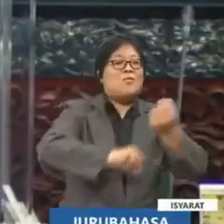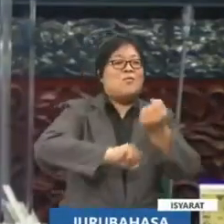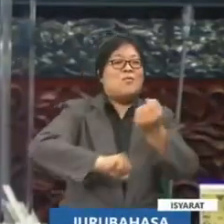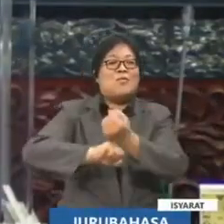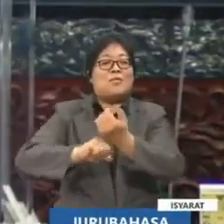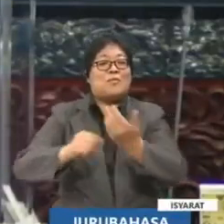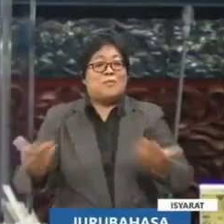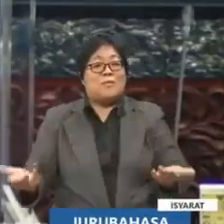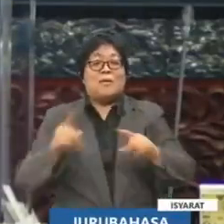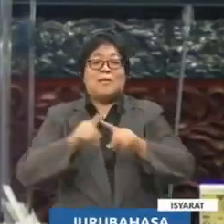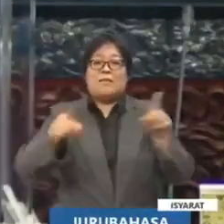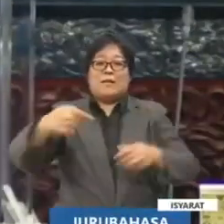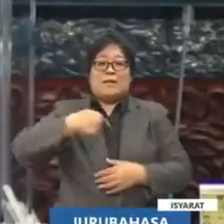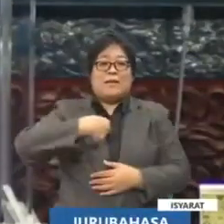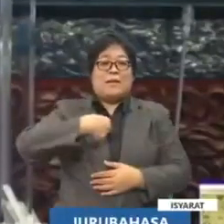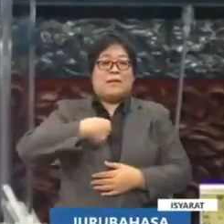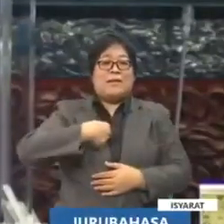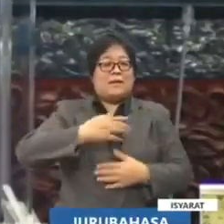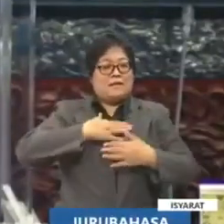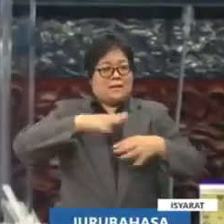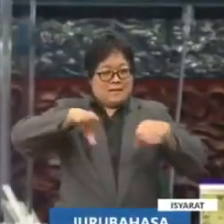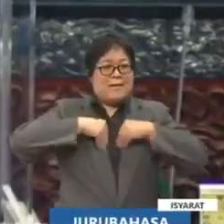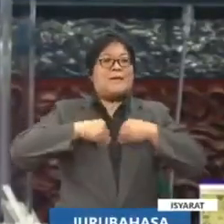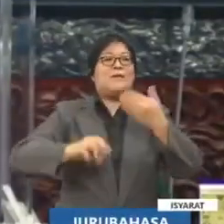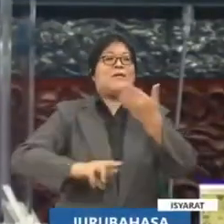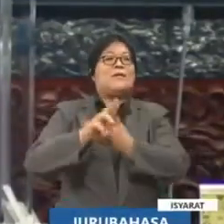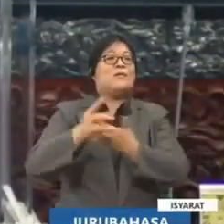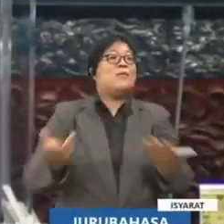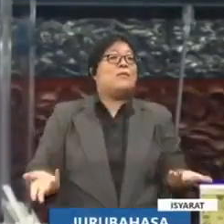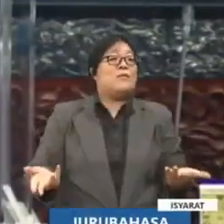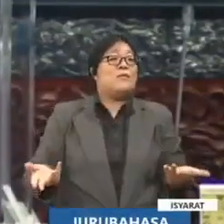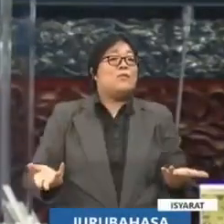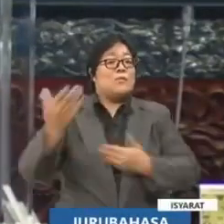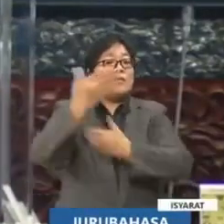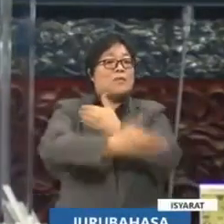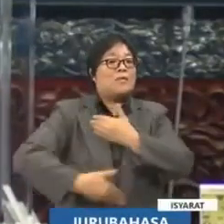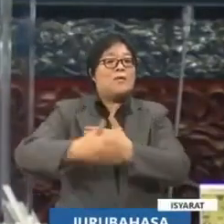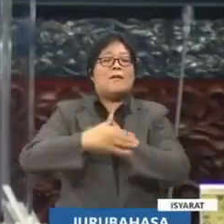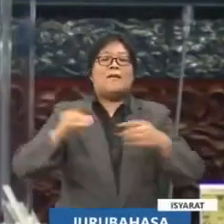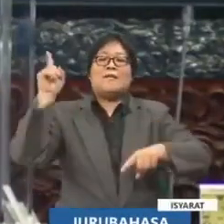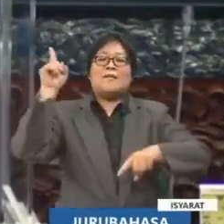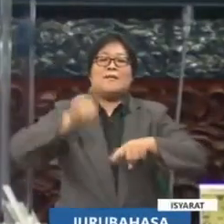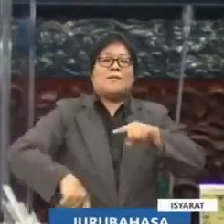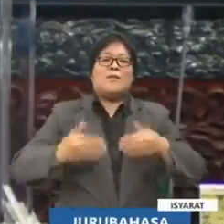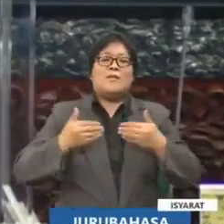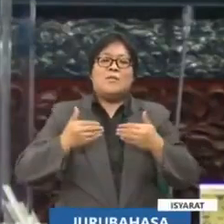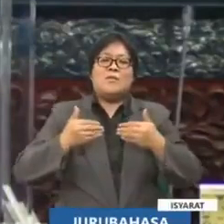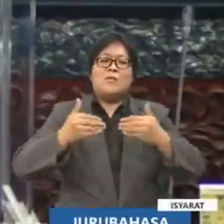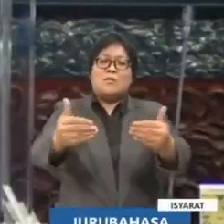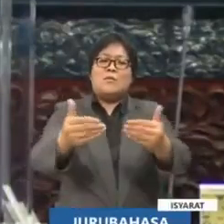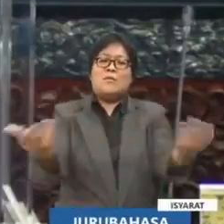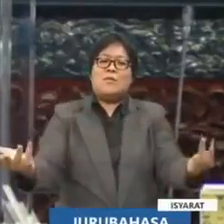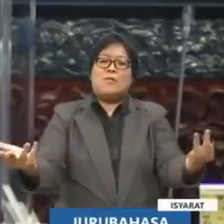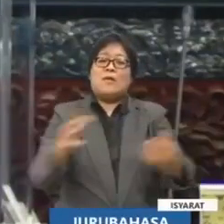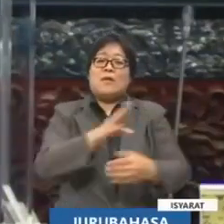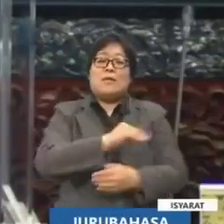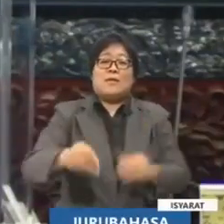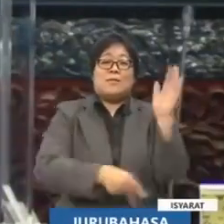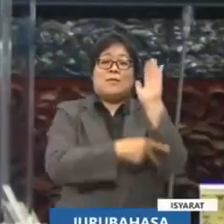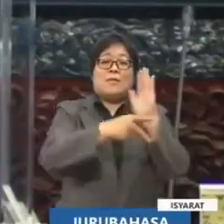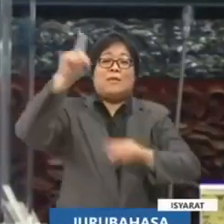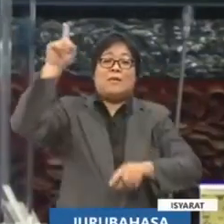apa-apa jawatan. Tapi saya sanggup ambil risiko ini kerana negara tidak boleh terus dan